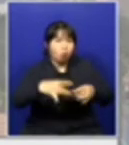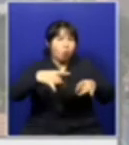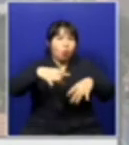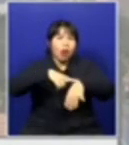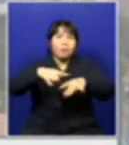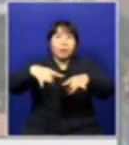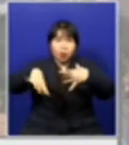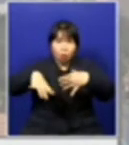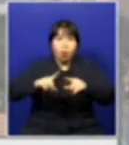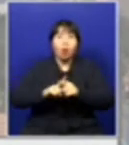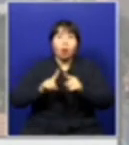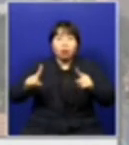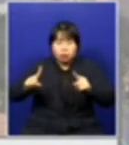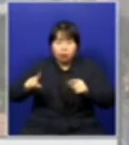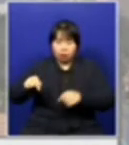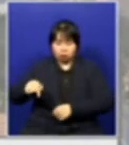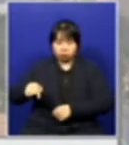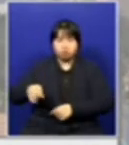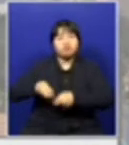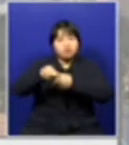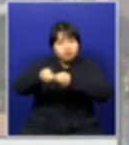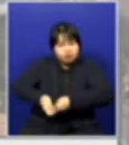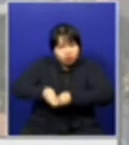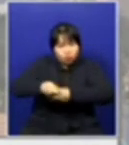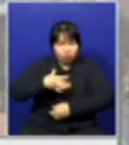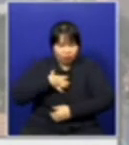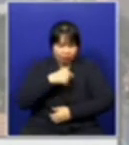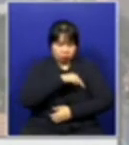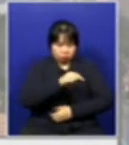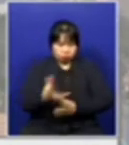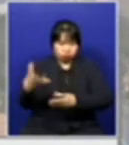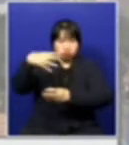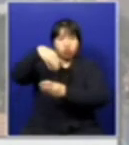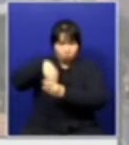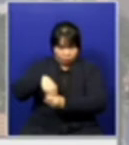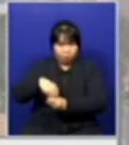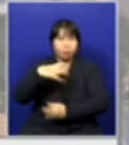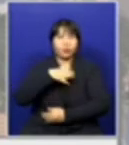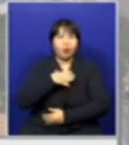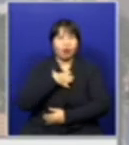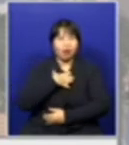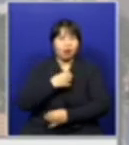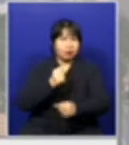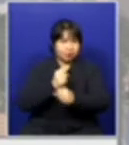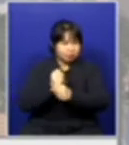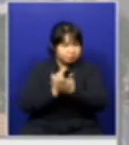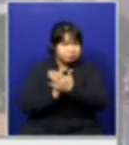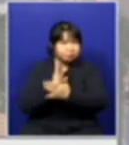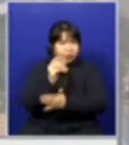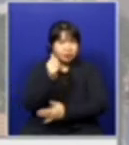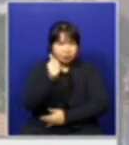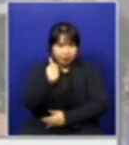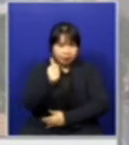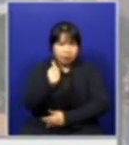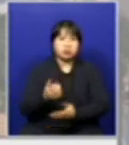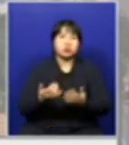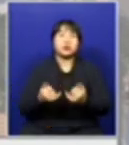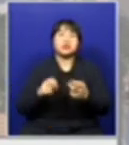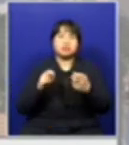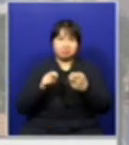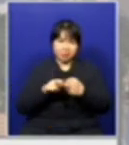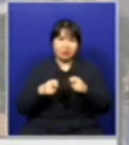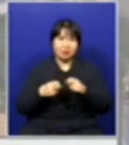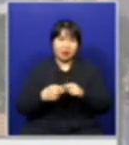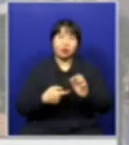กรต้องการทุกๆเรื่องพร้อมกันเราจึงจะนำไปสู่ความสำเร็จได้นี่คือปัญหาที่ท่านยก